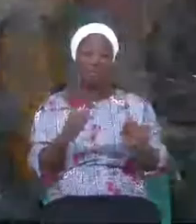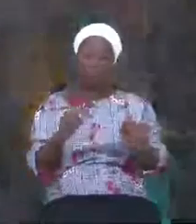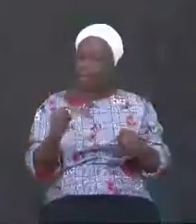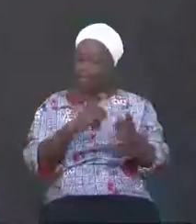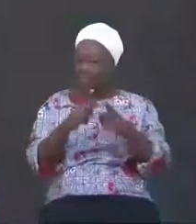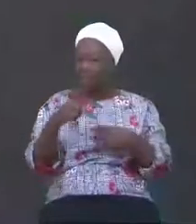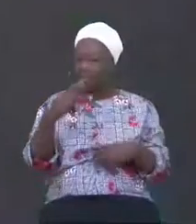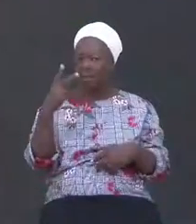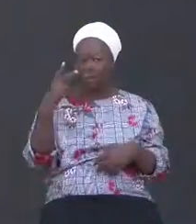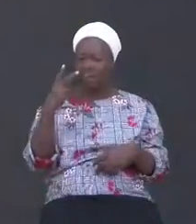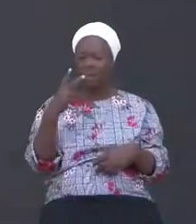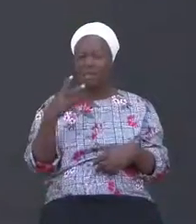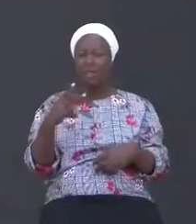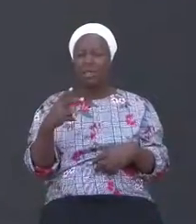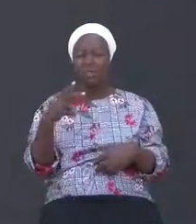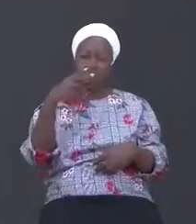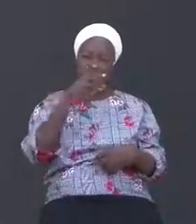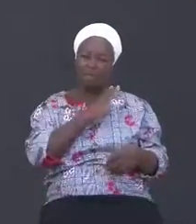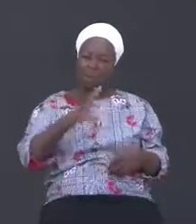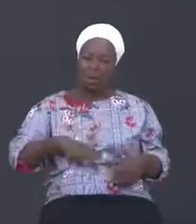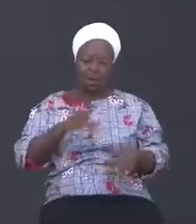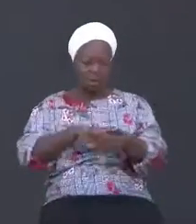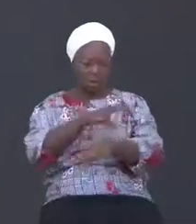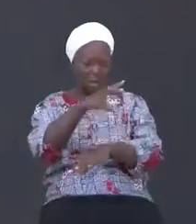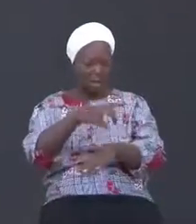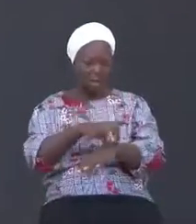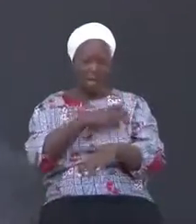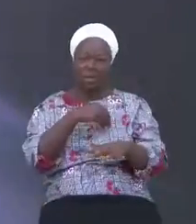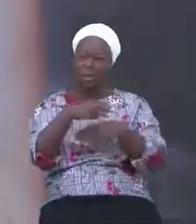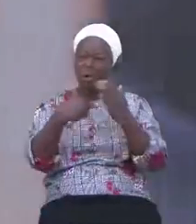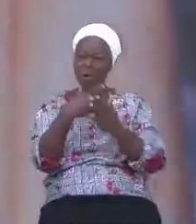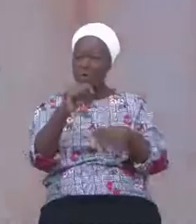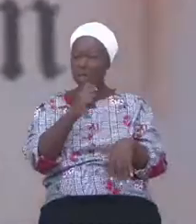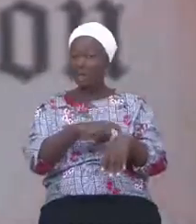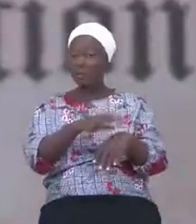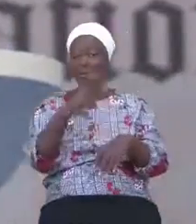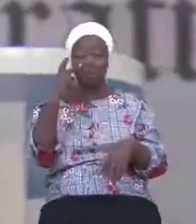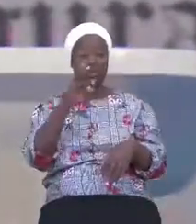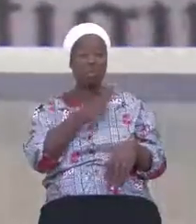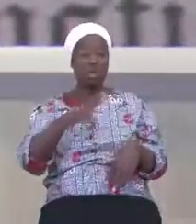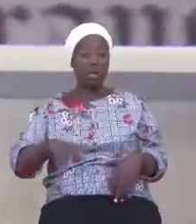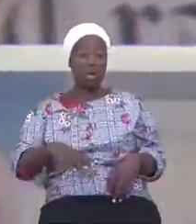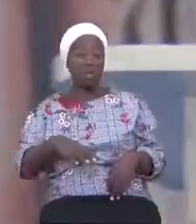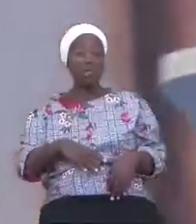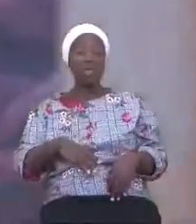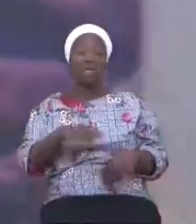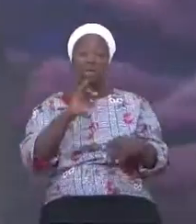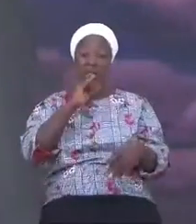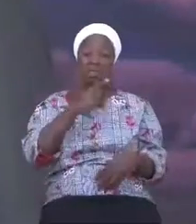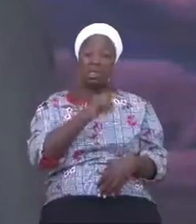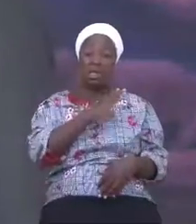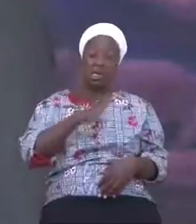Il regardait Christ sur la terre. Et tout le temps où il voyait Christ, c'était le Christ